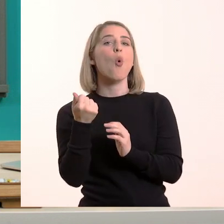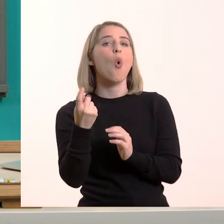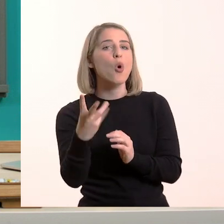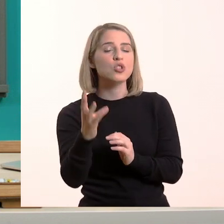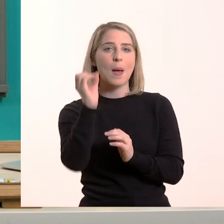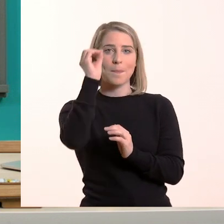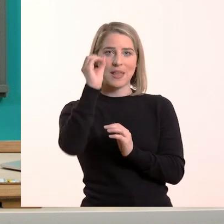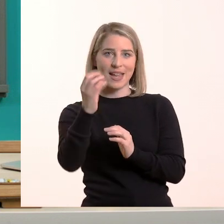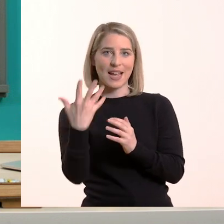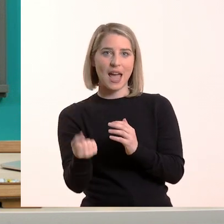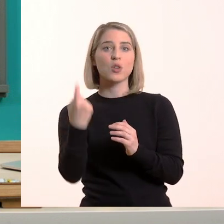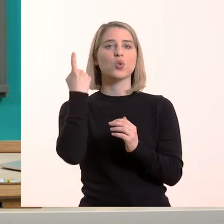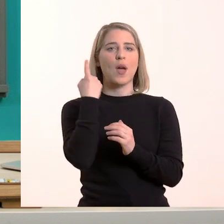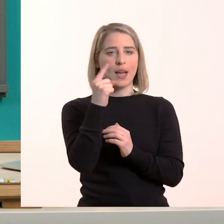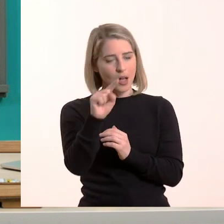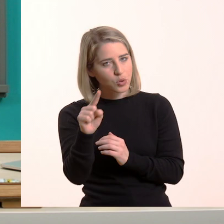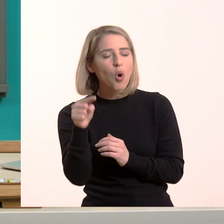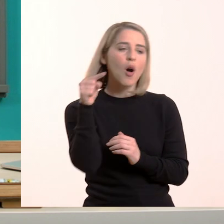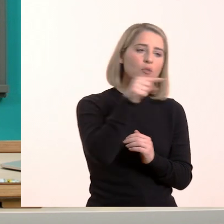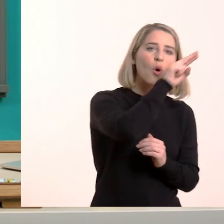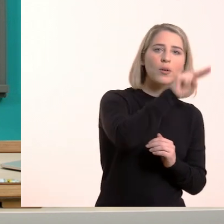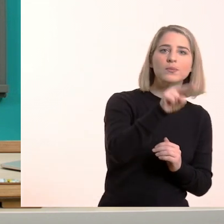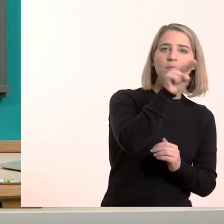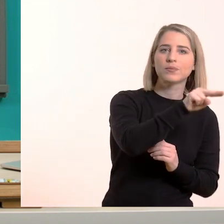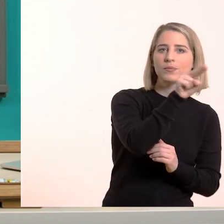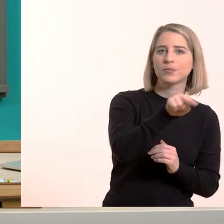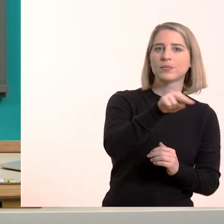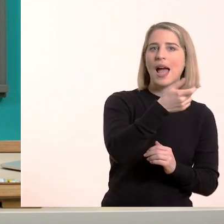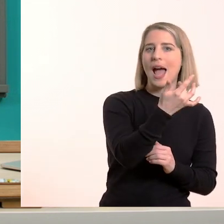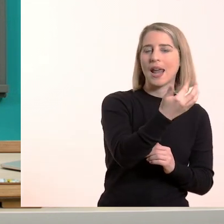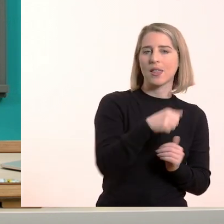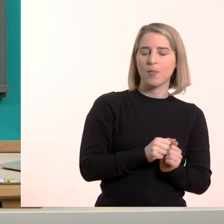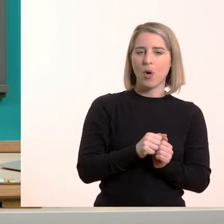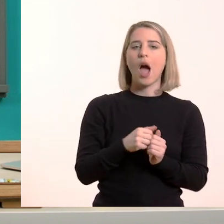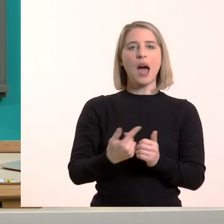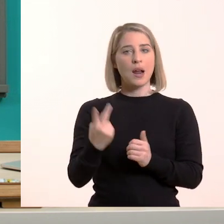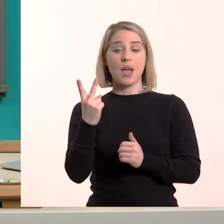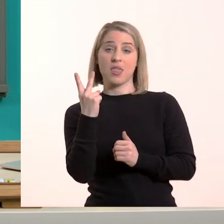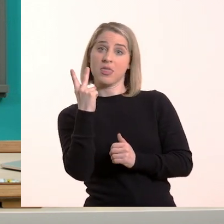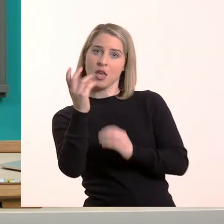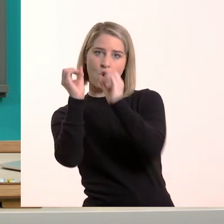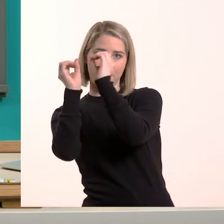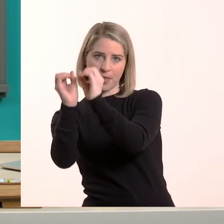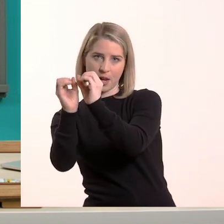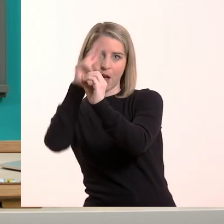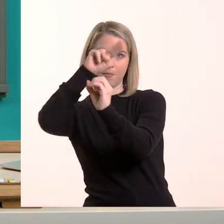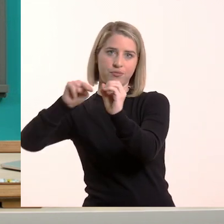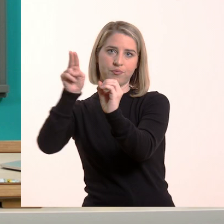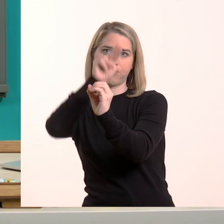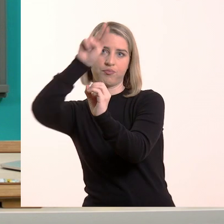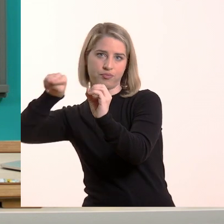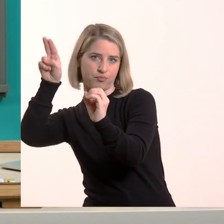το 100, συγγνώμη, τόσα αφαιρούμε και από τον άλλο αριθμό. Άρα, 2 μηδενικά έχει το 100. 1,